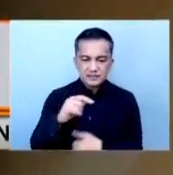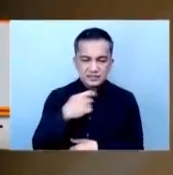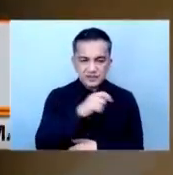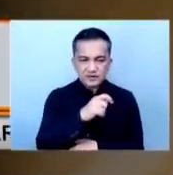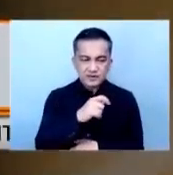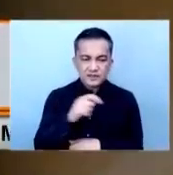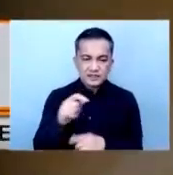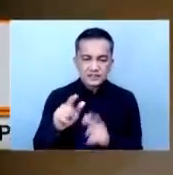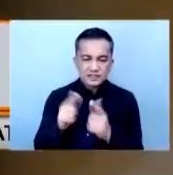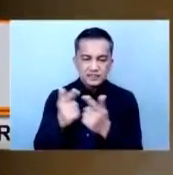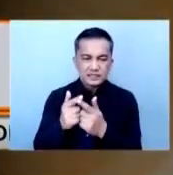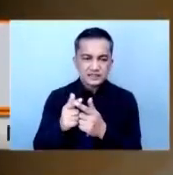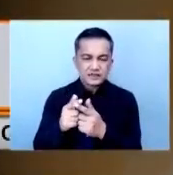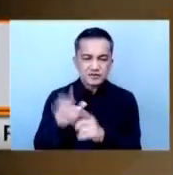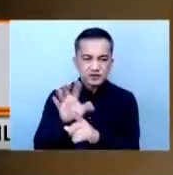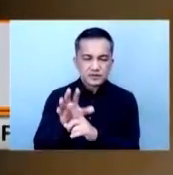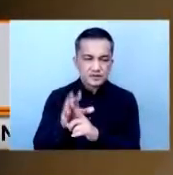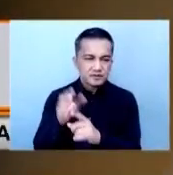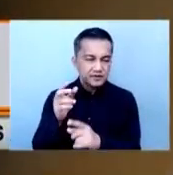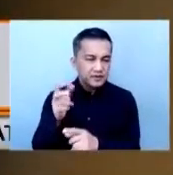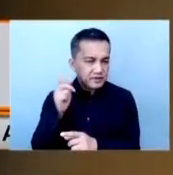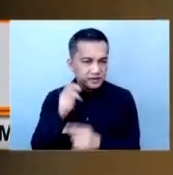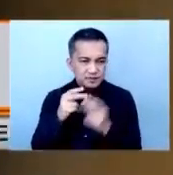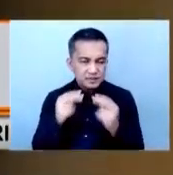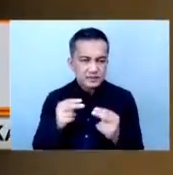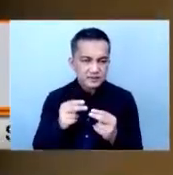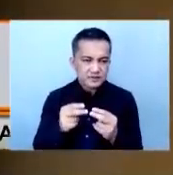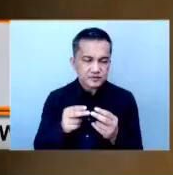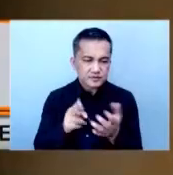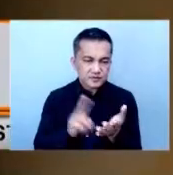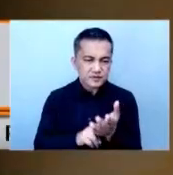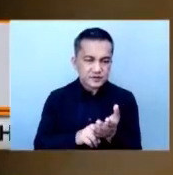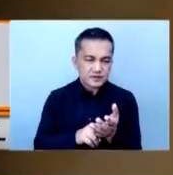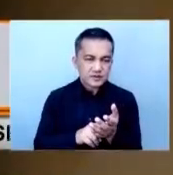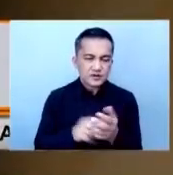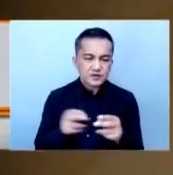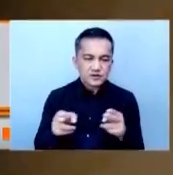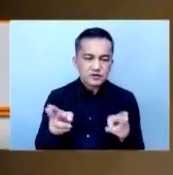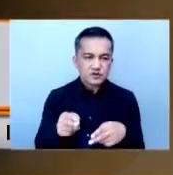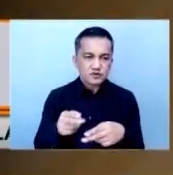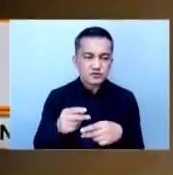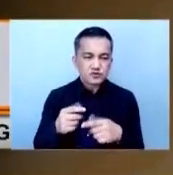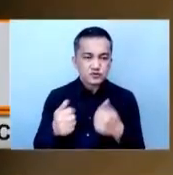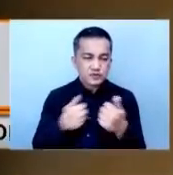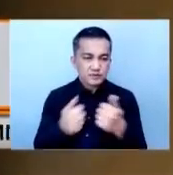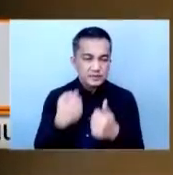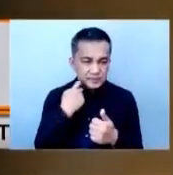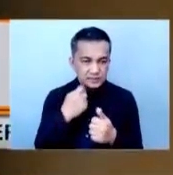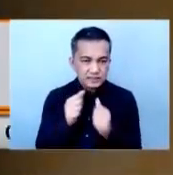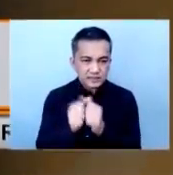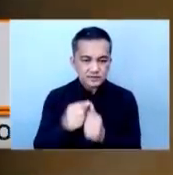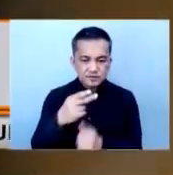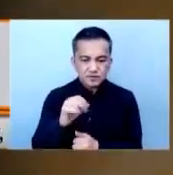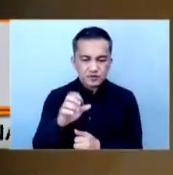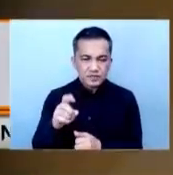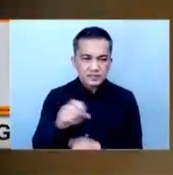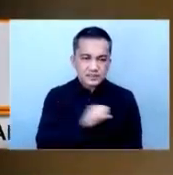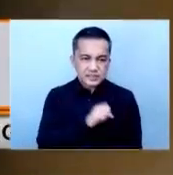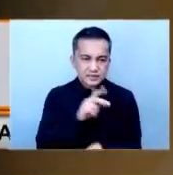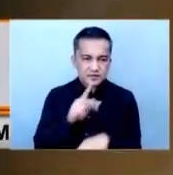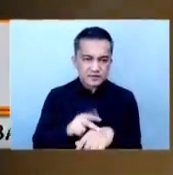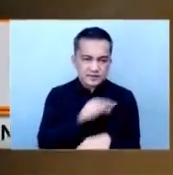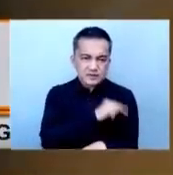siya ng strong group para sa short tournament kanina lang. Magiging kakampi ni Howard si Nagilas Pilipinas naturalized player Andre Blatch